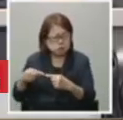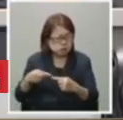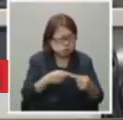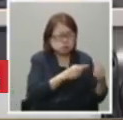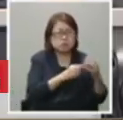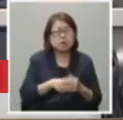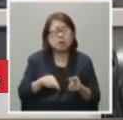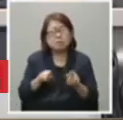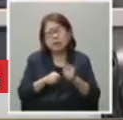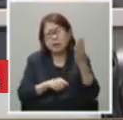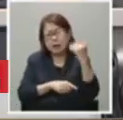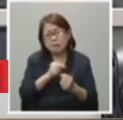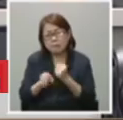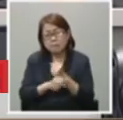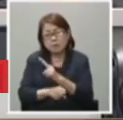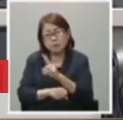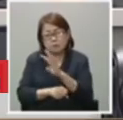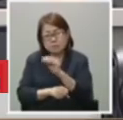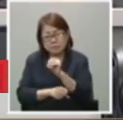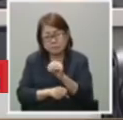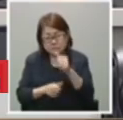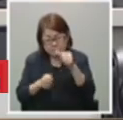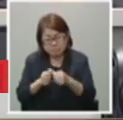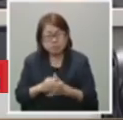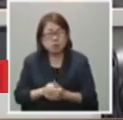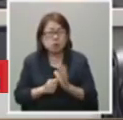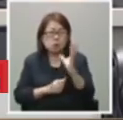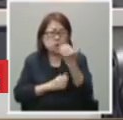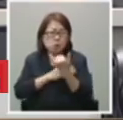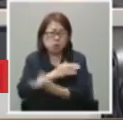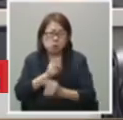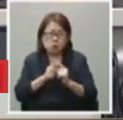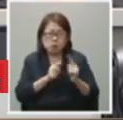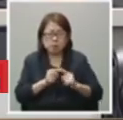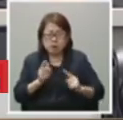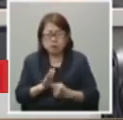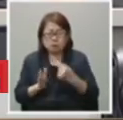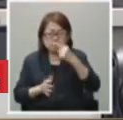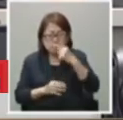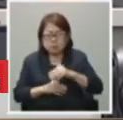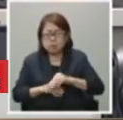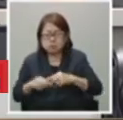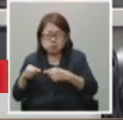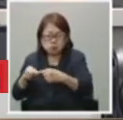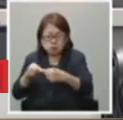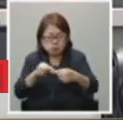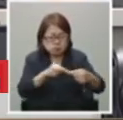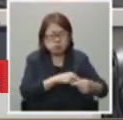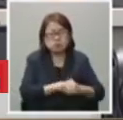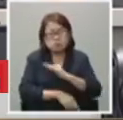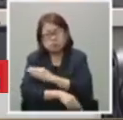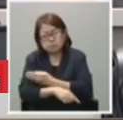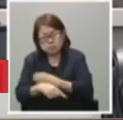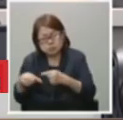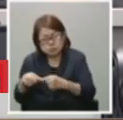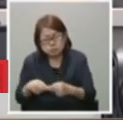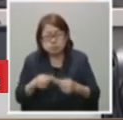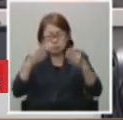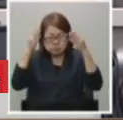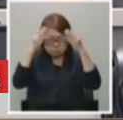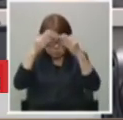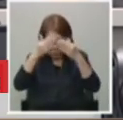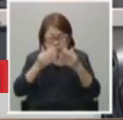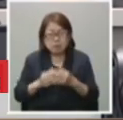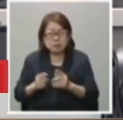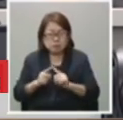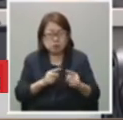ต้มยำกุ้งดีซีดโรคต้มยำกุ้งเกิดจากเมืองไทยไปฟิลิปปินส์ไปอินโดไปแถวนี้แต่ตอนนี้